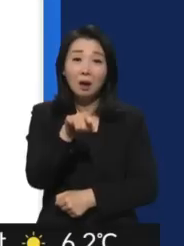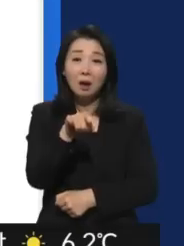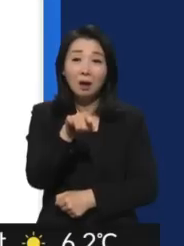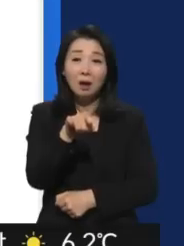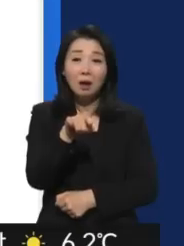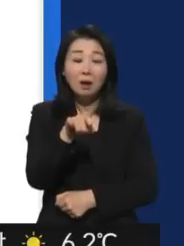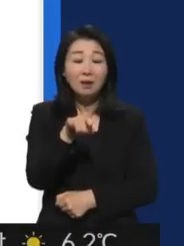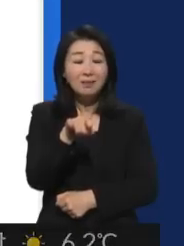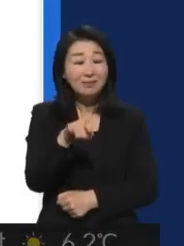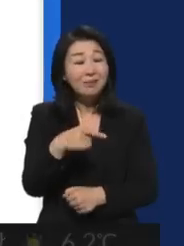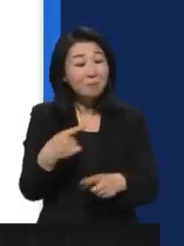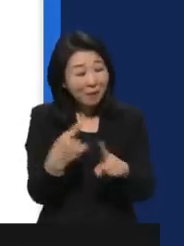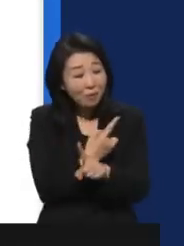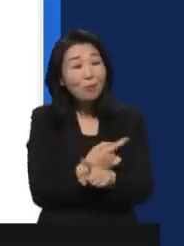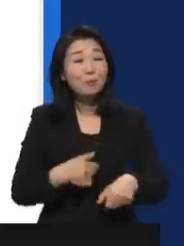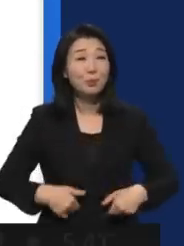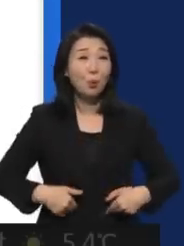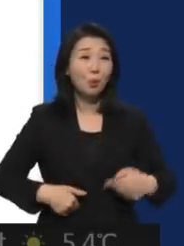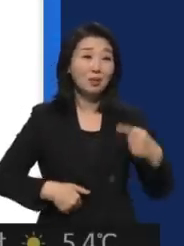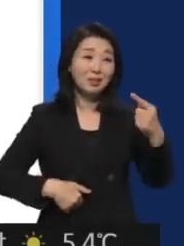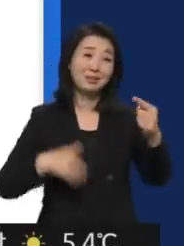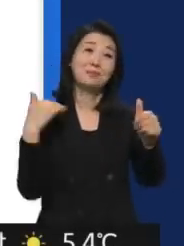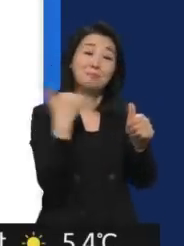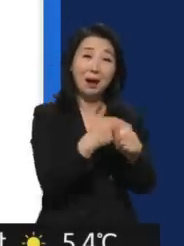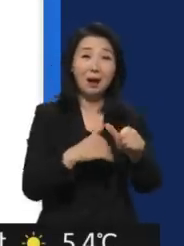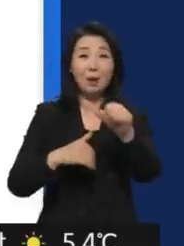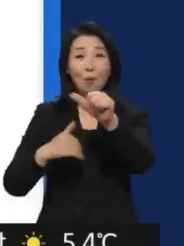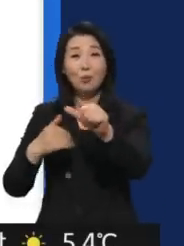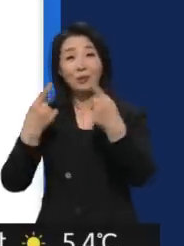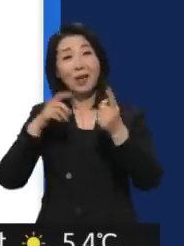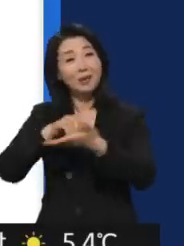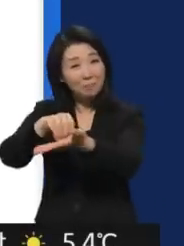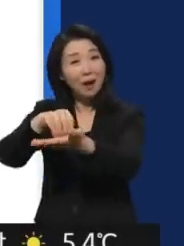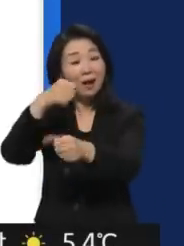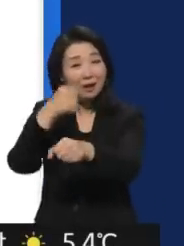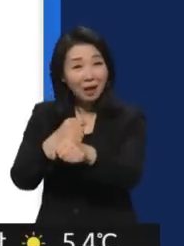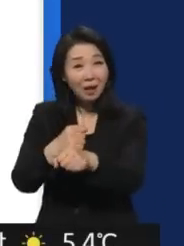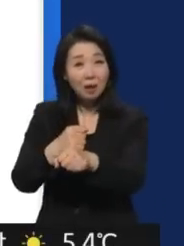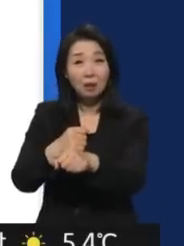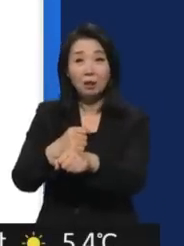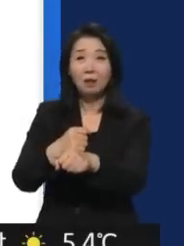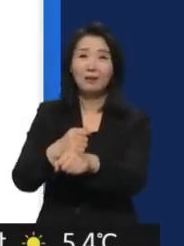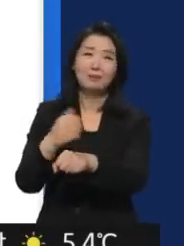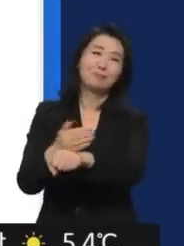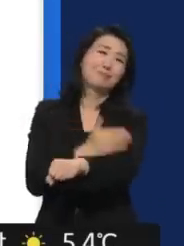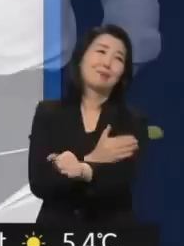시작했잖아요. 1등 자르고 5등 대학 보내려고 하는 순간 그게 자기 모순이에요.